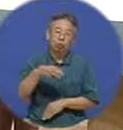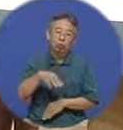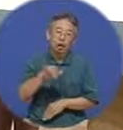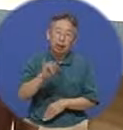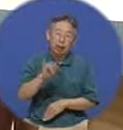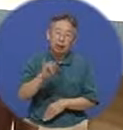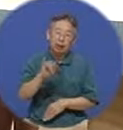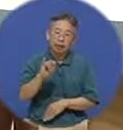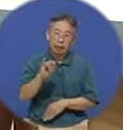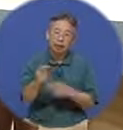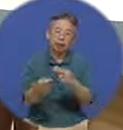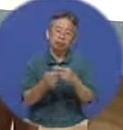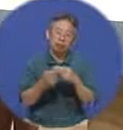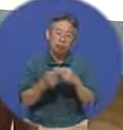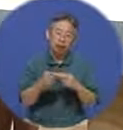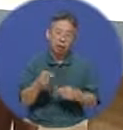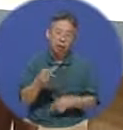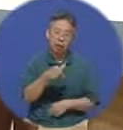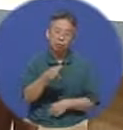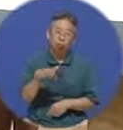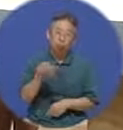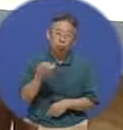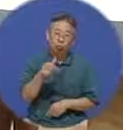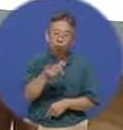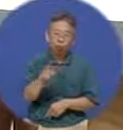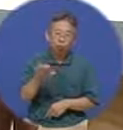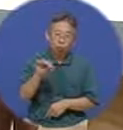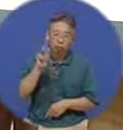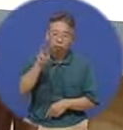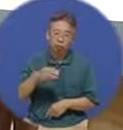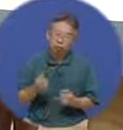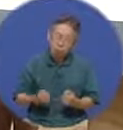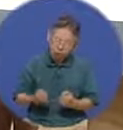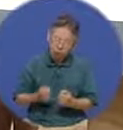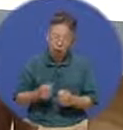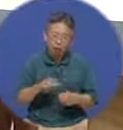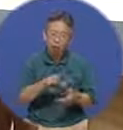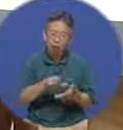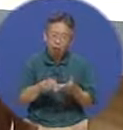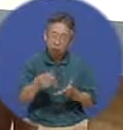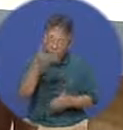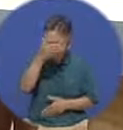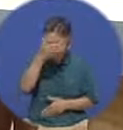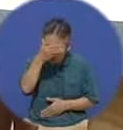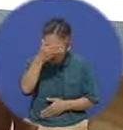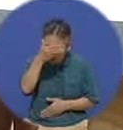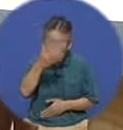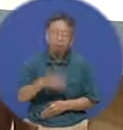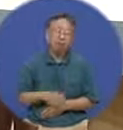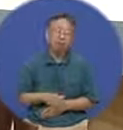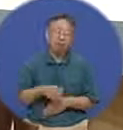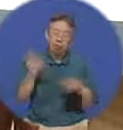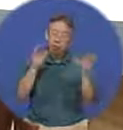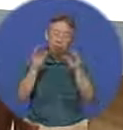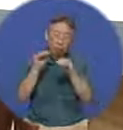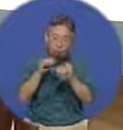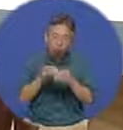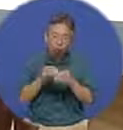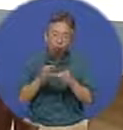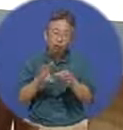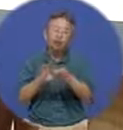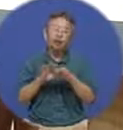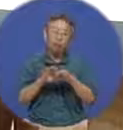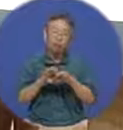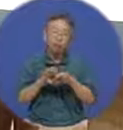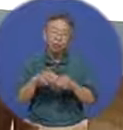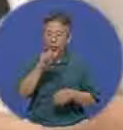がとうございます、はい、ブツブツ川とても面白かったです、地元だけど案外知らないわ的な情報を伝えてくださいということで、 わかり